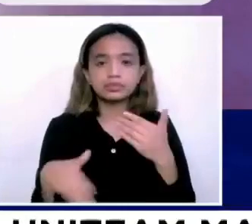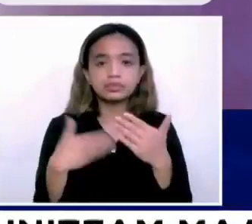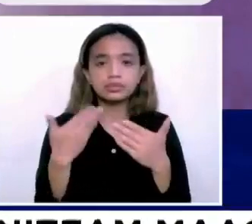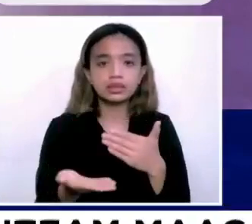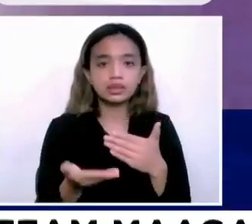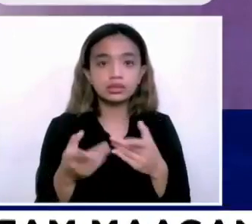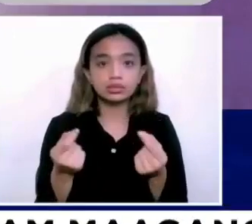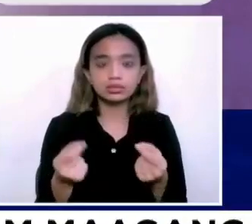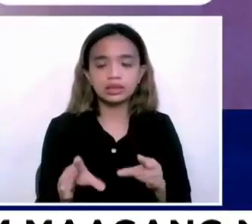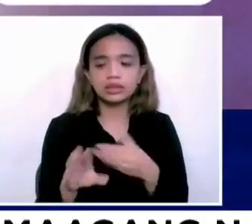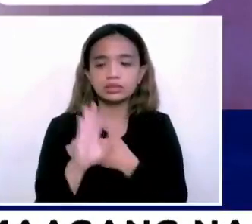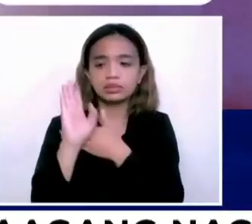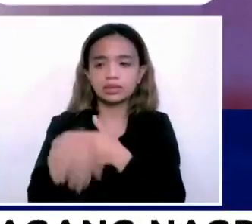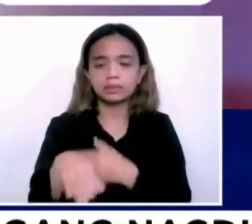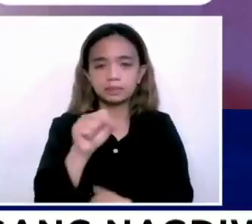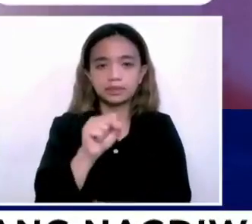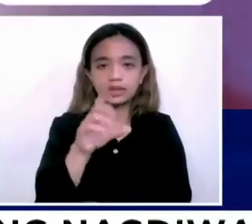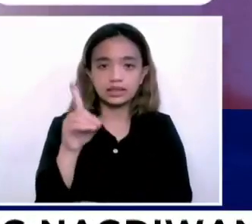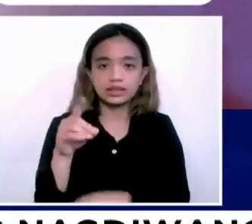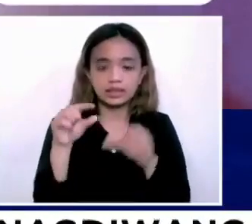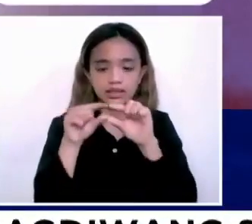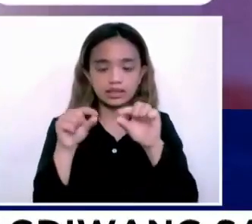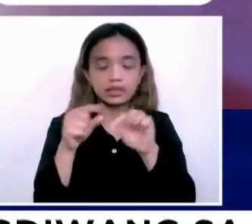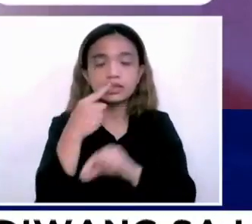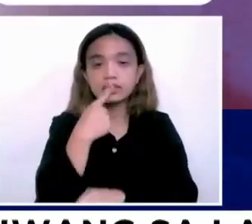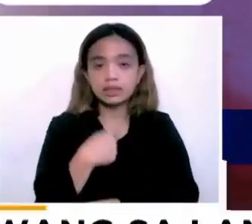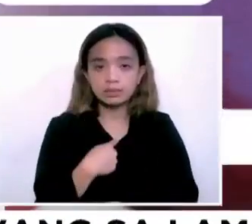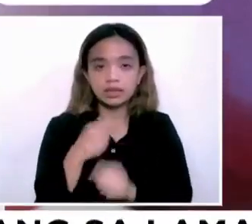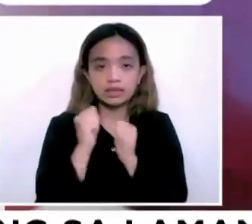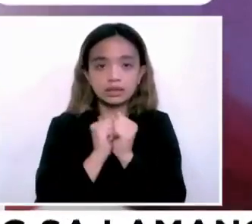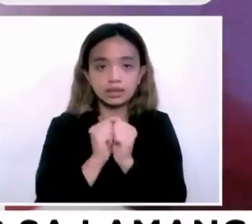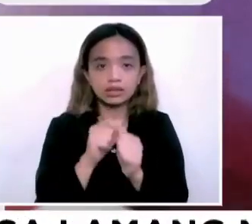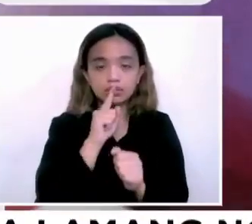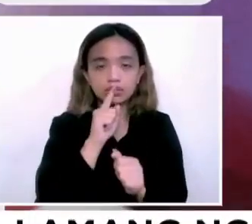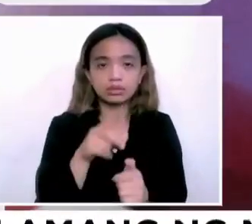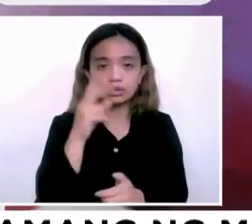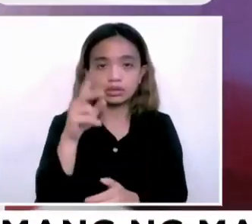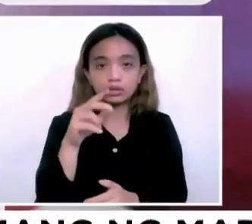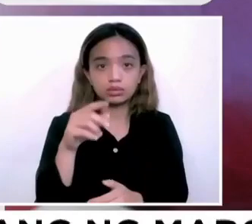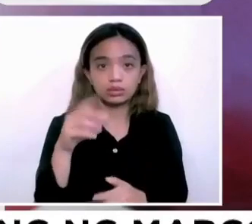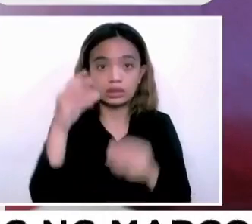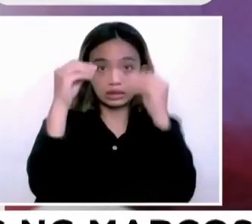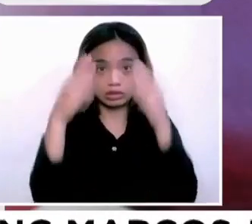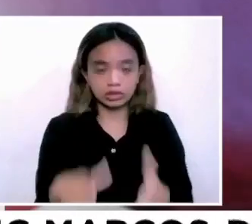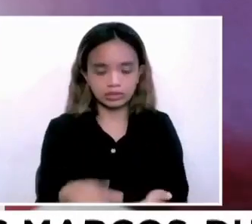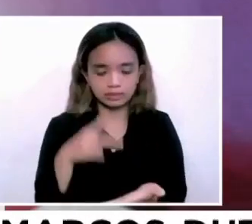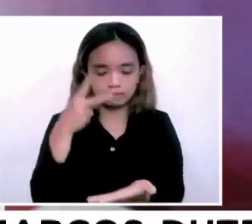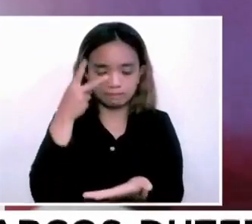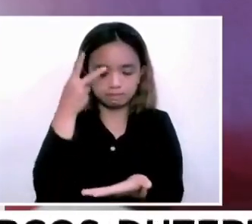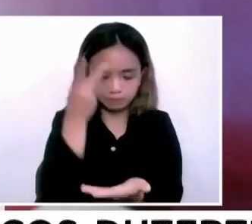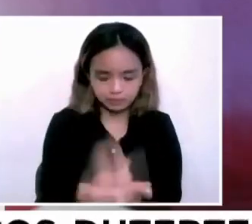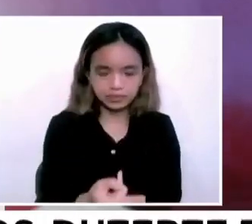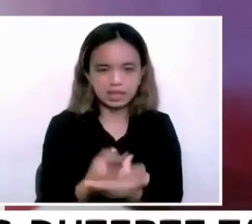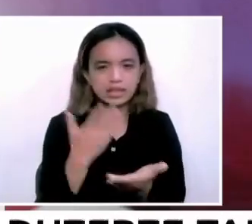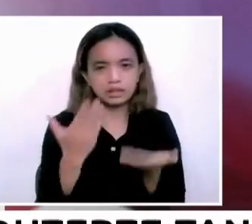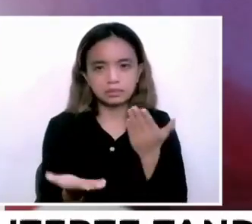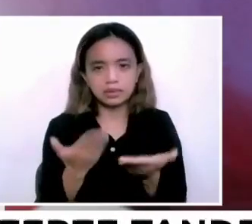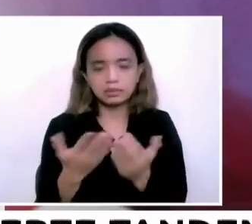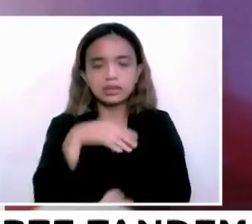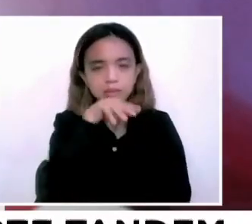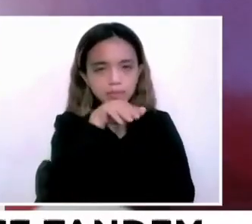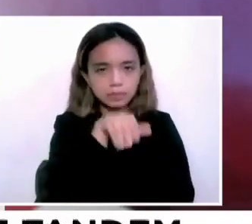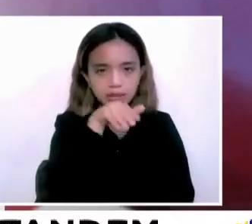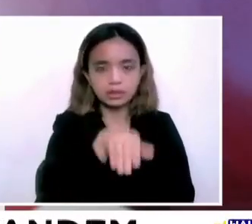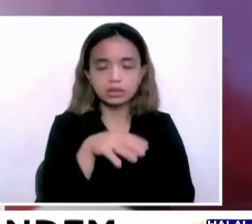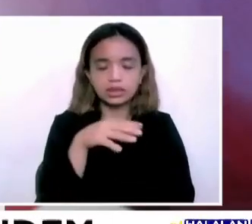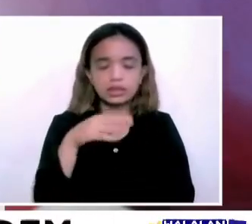niya yung SD card sa COMELEC staff. Ayon sa kasama niya, Henry, bigla na lang bumagsak yung guro at ang dahilan niya marahil ay pagod at puyat dahil simula pa kahapon